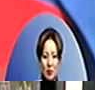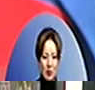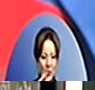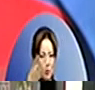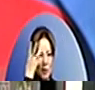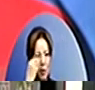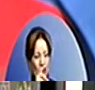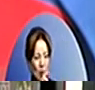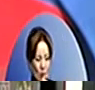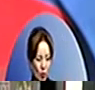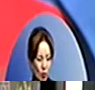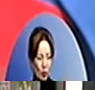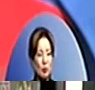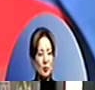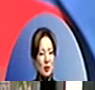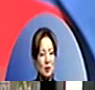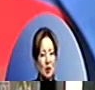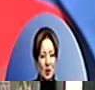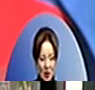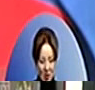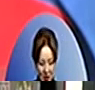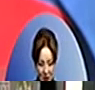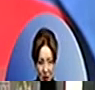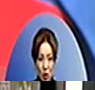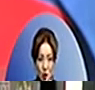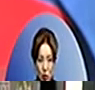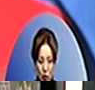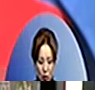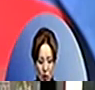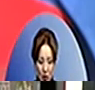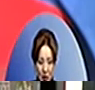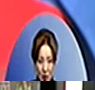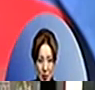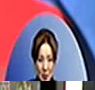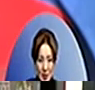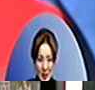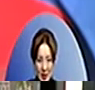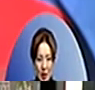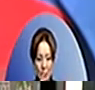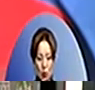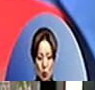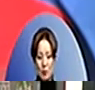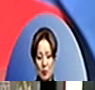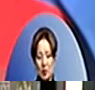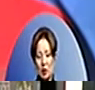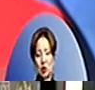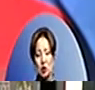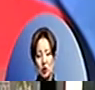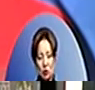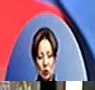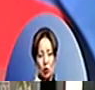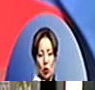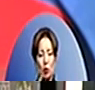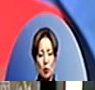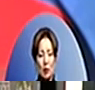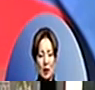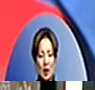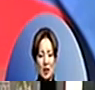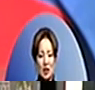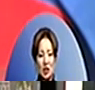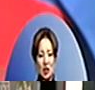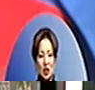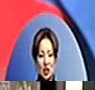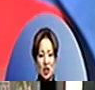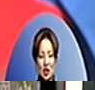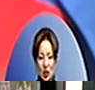болоход энэ талын мэргэжсэн бэлтгэгдсэн үндэсний боловсон учир маш их хэрэгтэй байна. Ийм манай